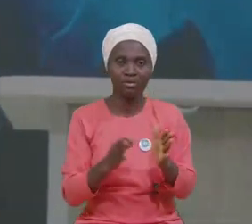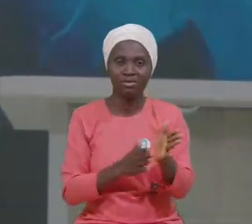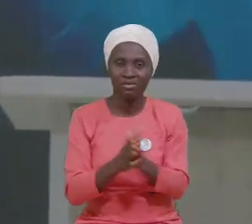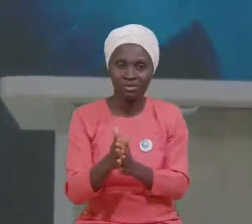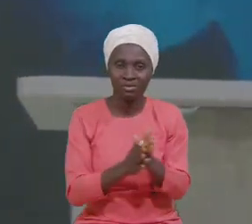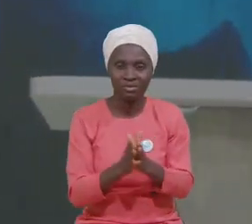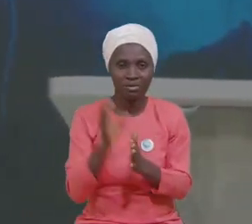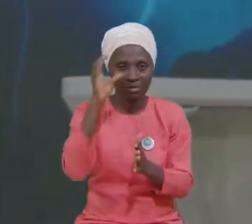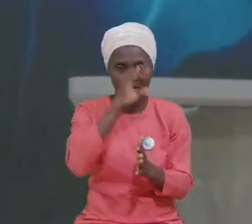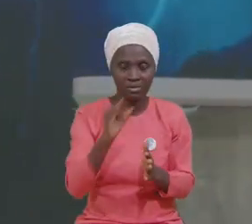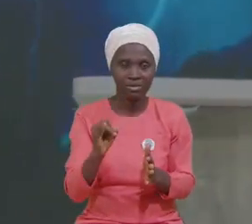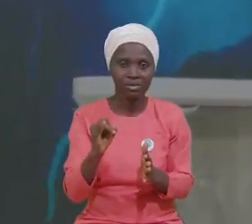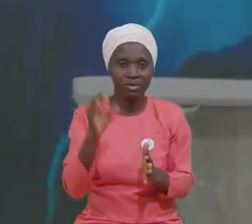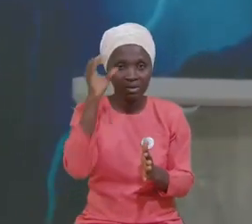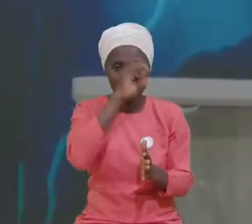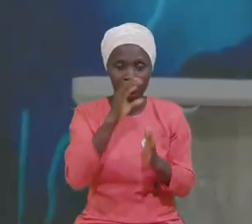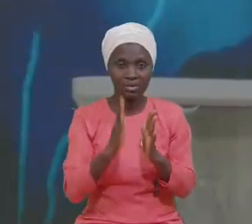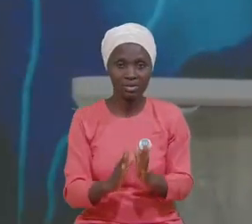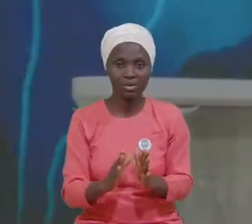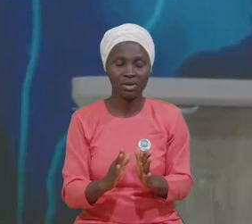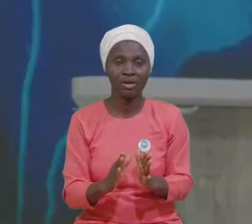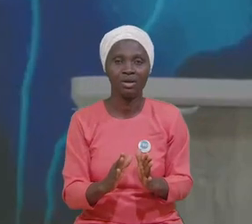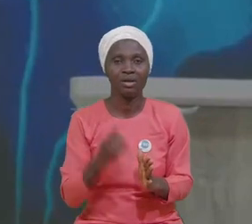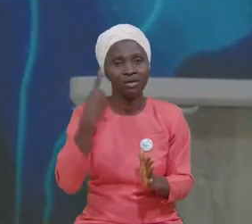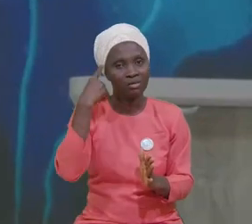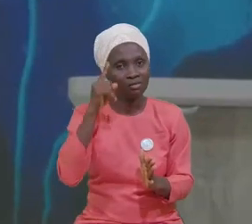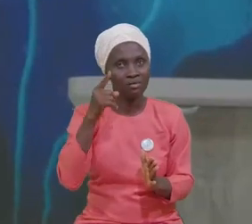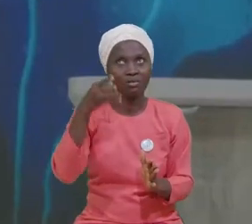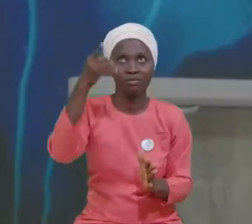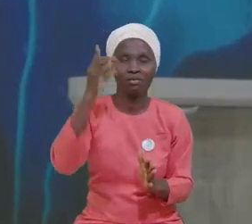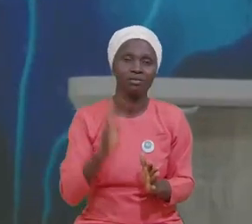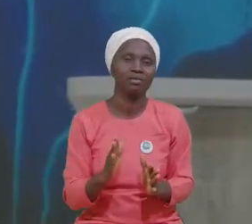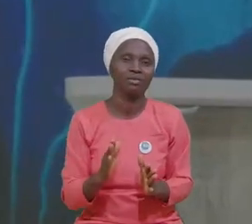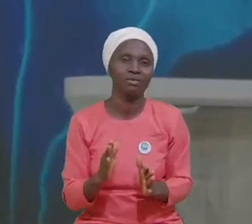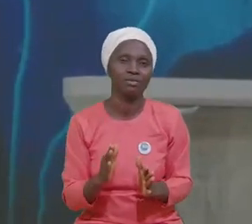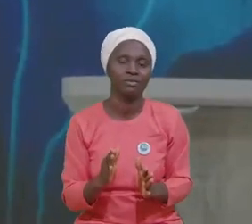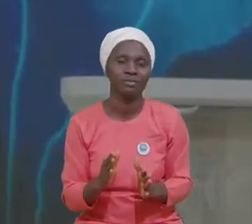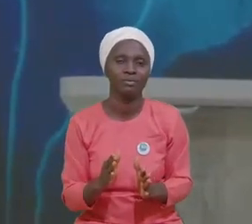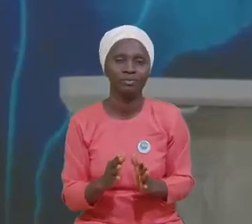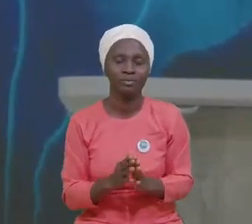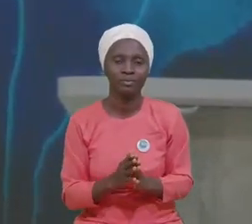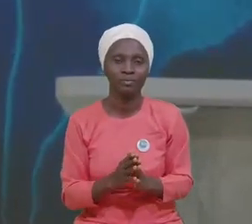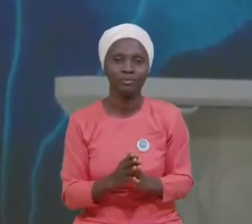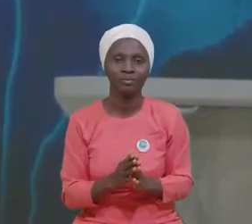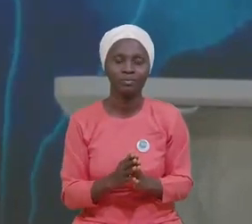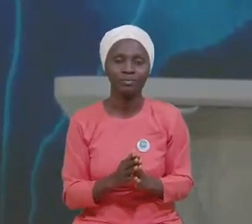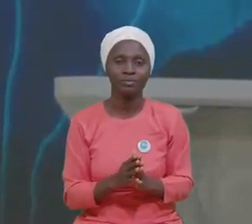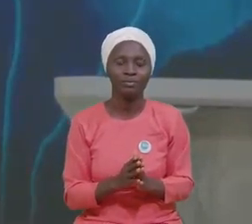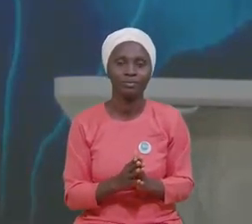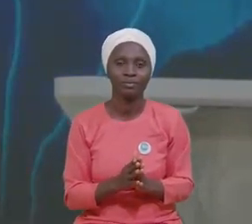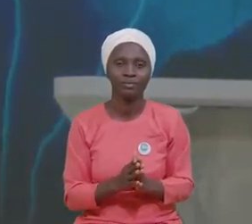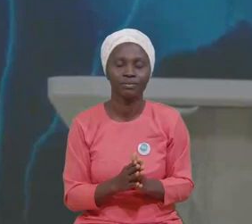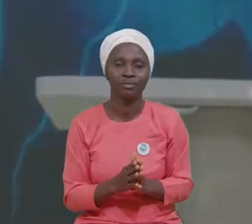qui aspire. Troisièmement, l'engagement fiable à ta réussite